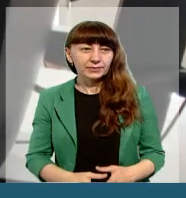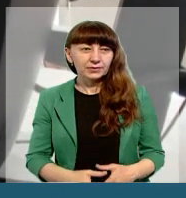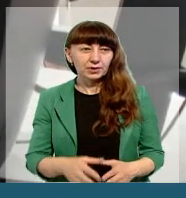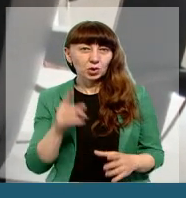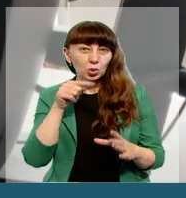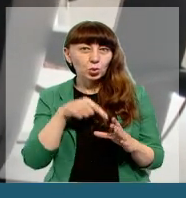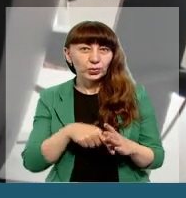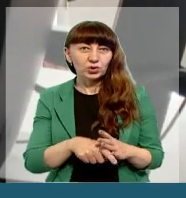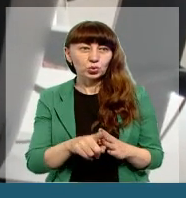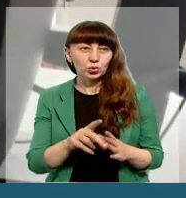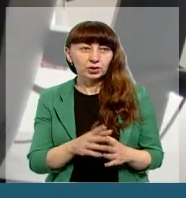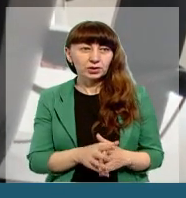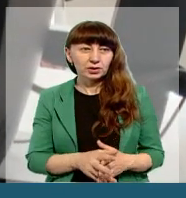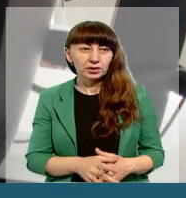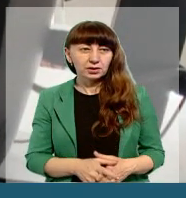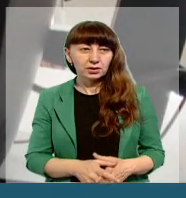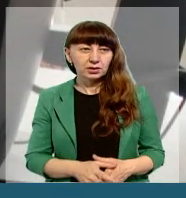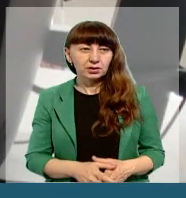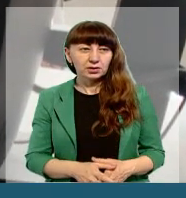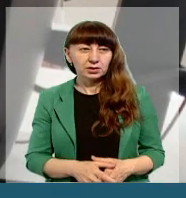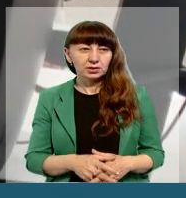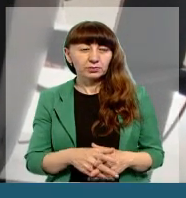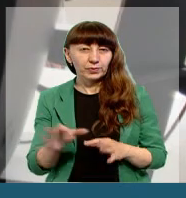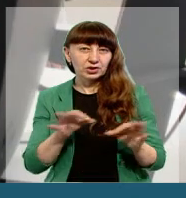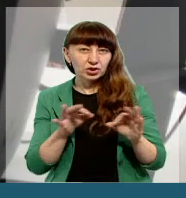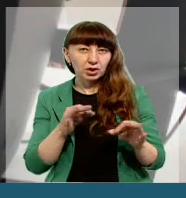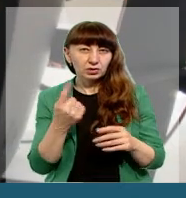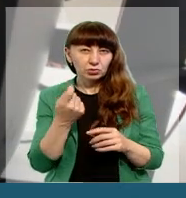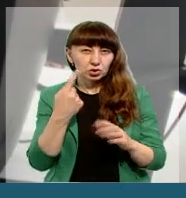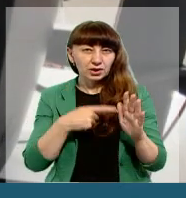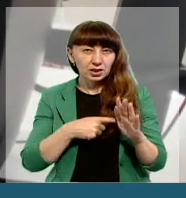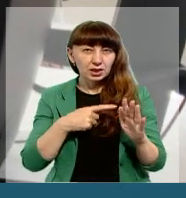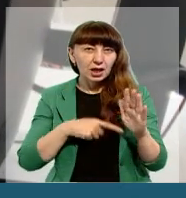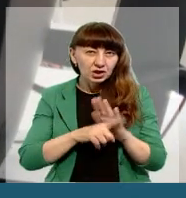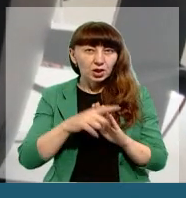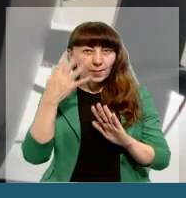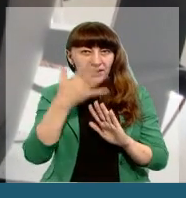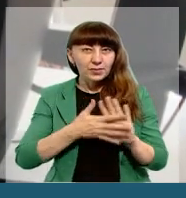глубину, немного по чертежам немного понимать.